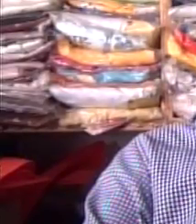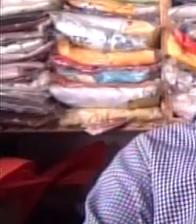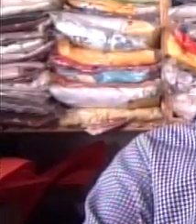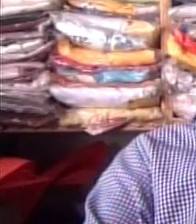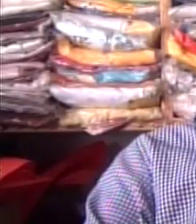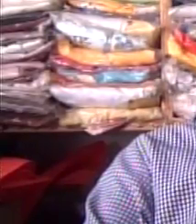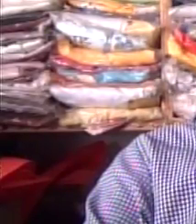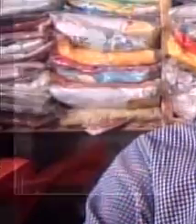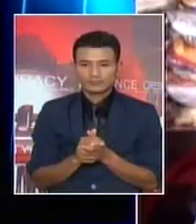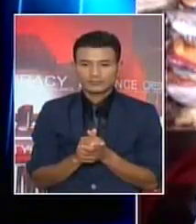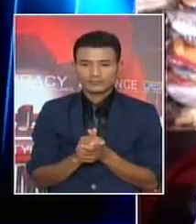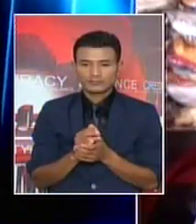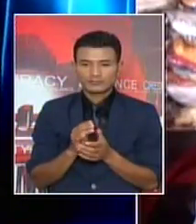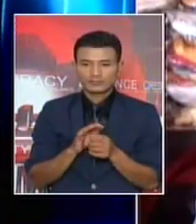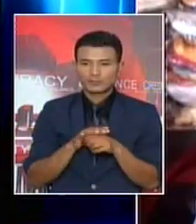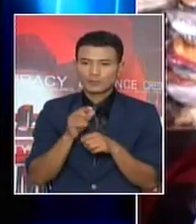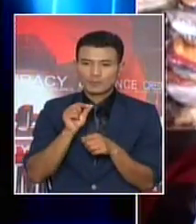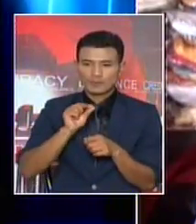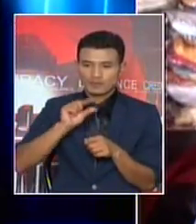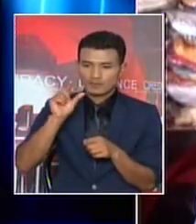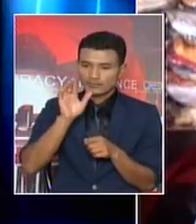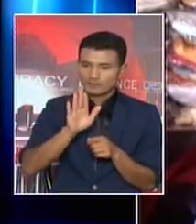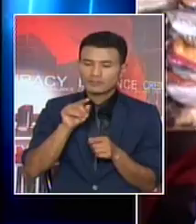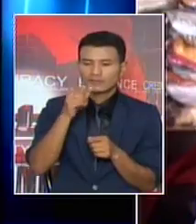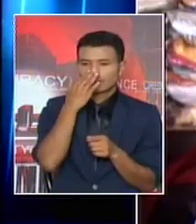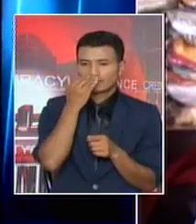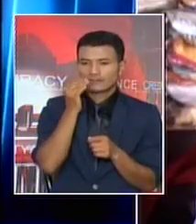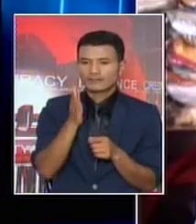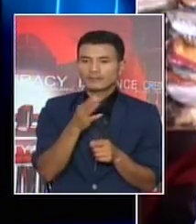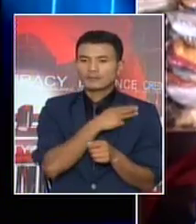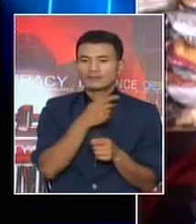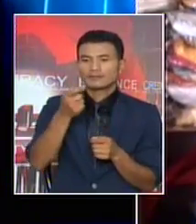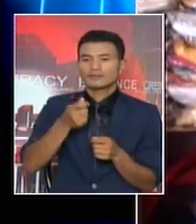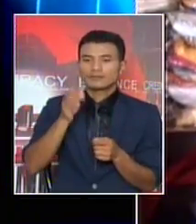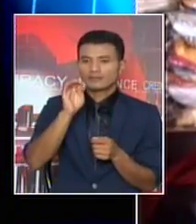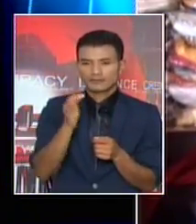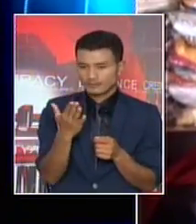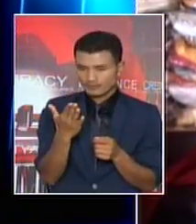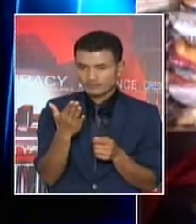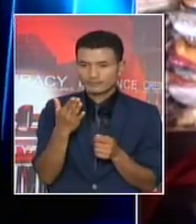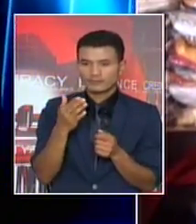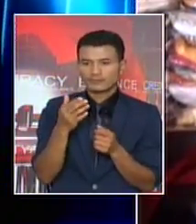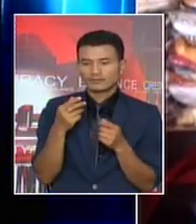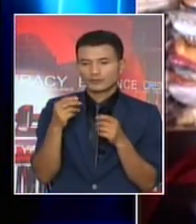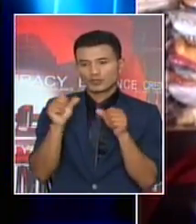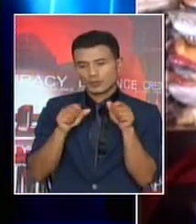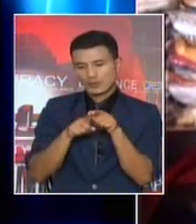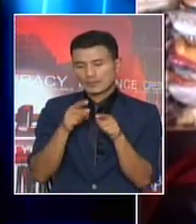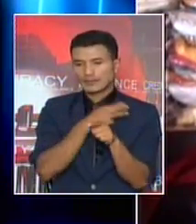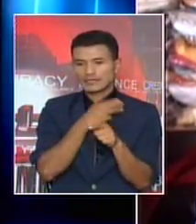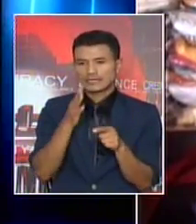टोटल इन्डियाबाट आउँछ, अत्यधिक मात्रामा महँगो छ। त्यो महँगाइको कारणले मान्छेले किन्न पनि सक्दैन, जबरजस्ती जसरी पनि मान्छेले